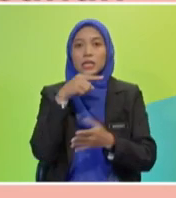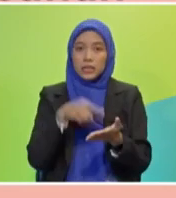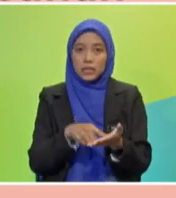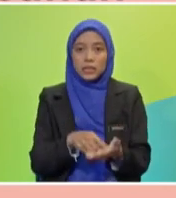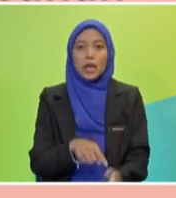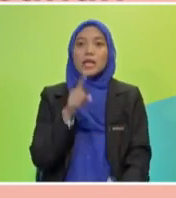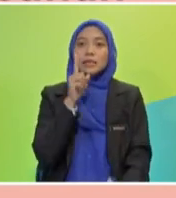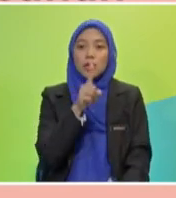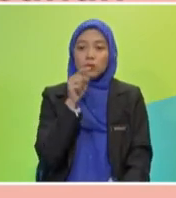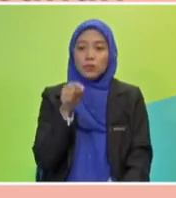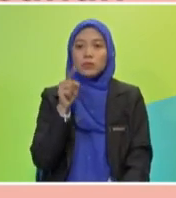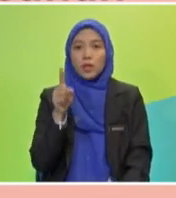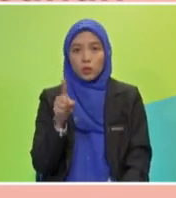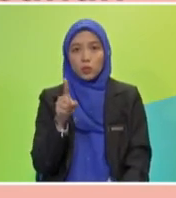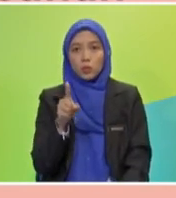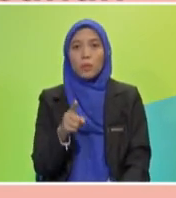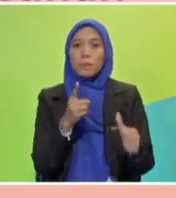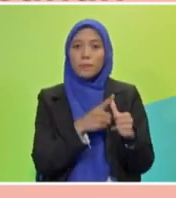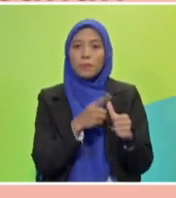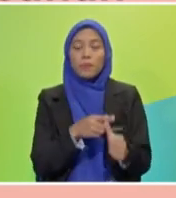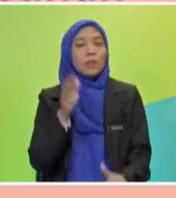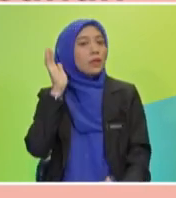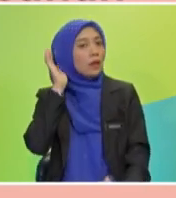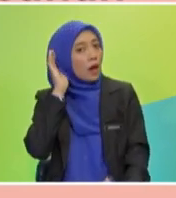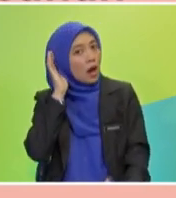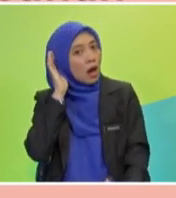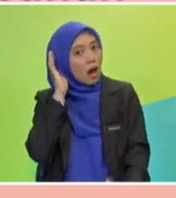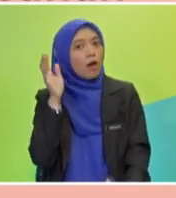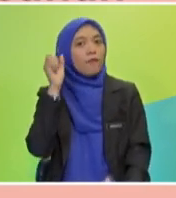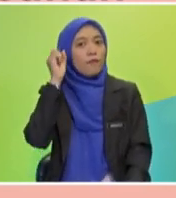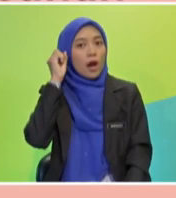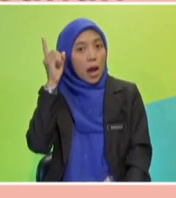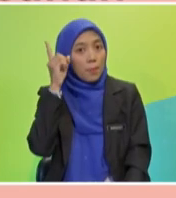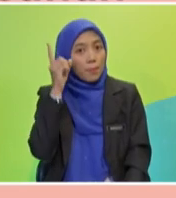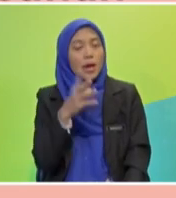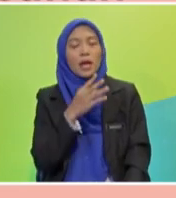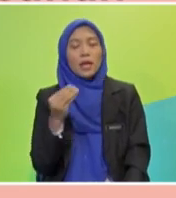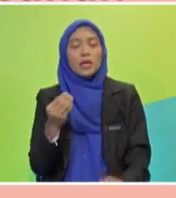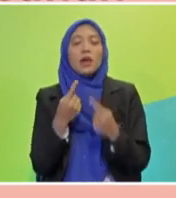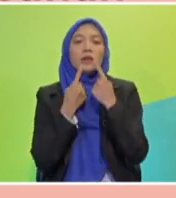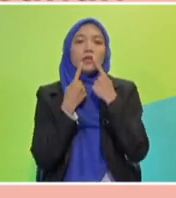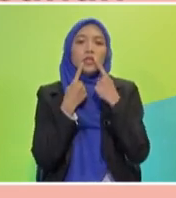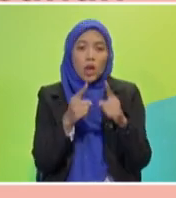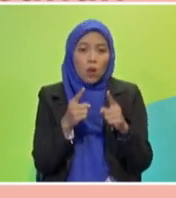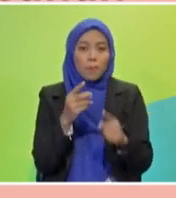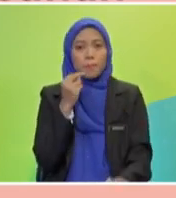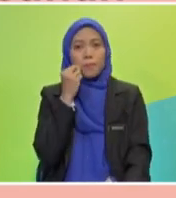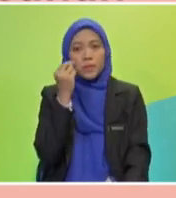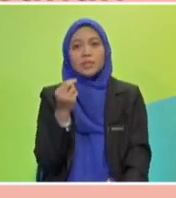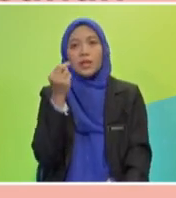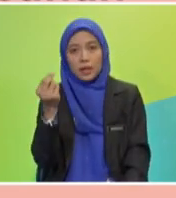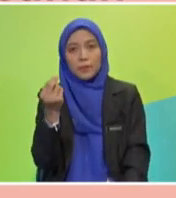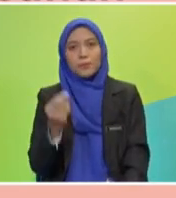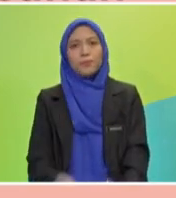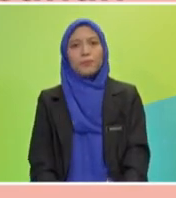1.1.2 iaitu mendengar, memahami dan memberikan respons terhadap pesanan. Jadi pada akhir siaran